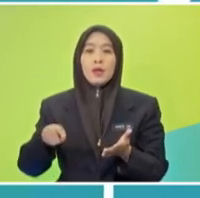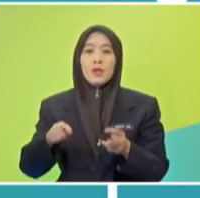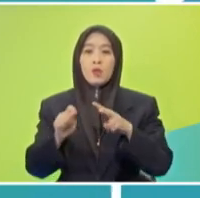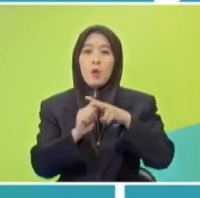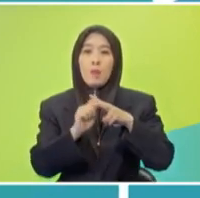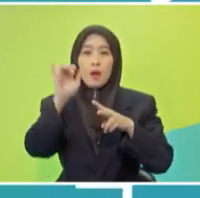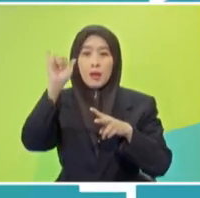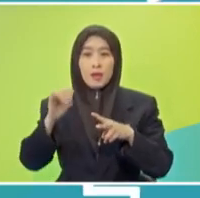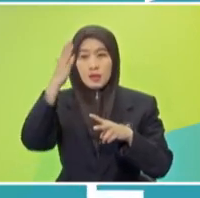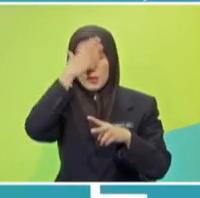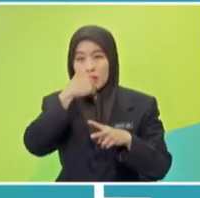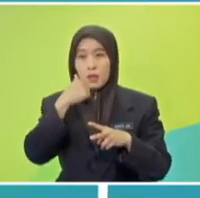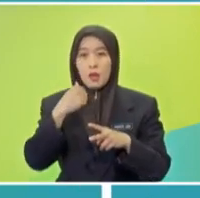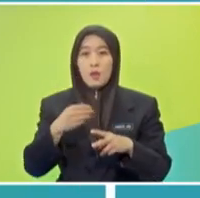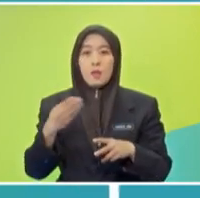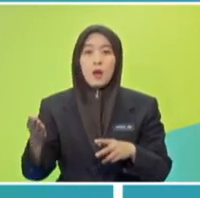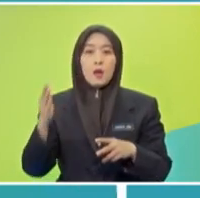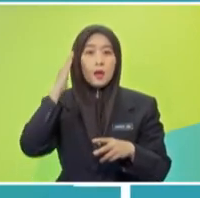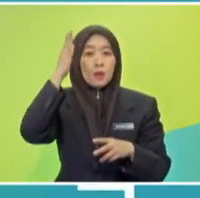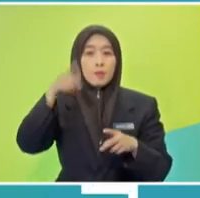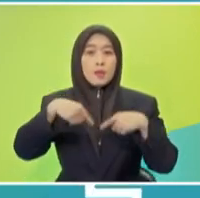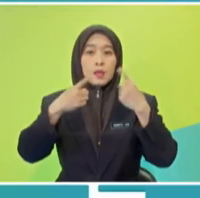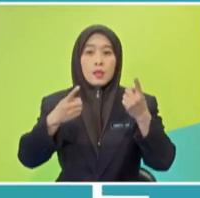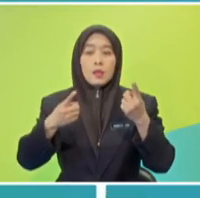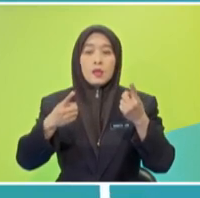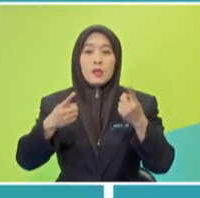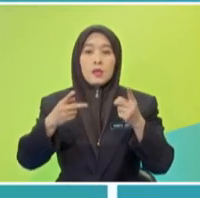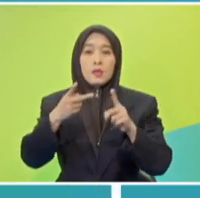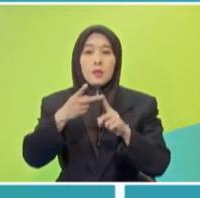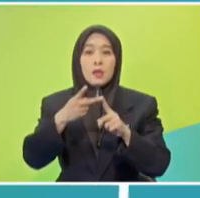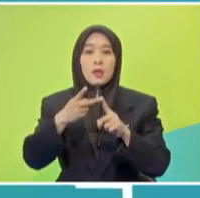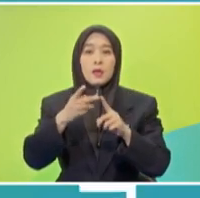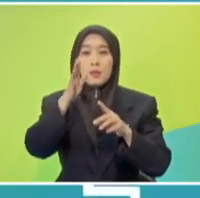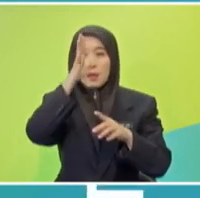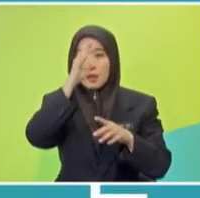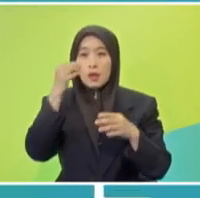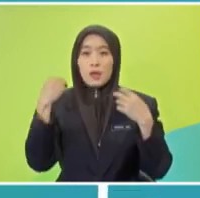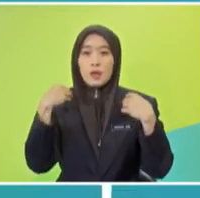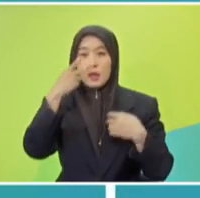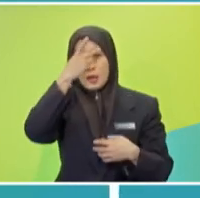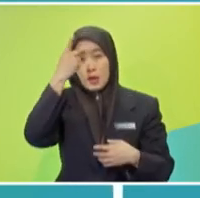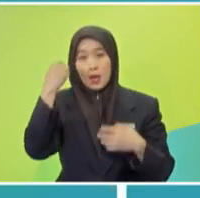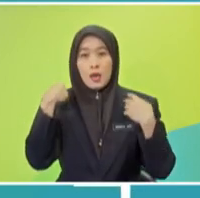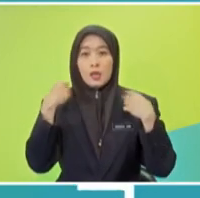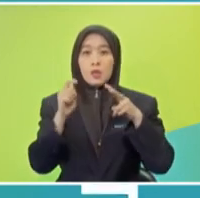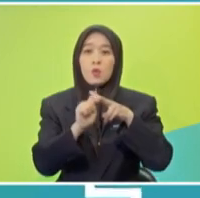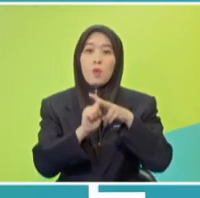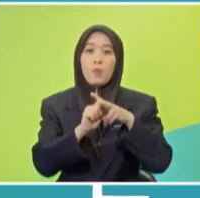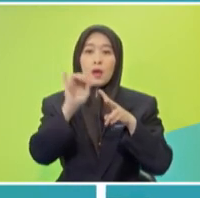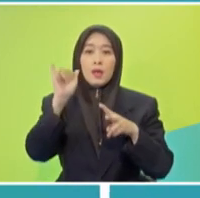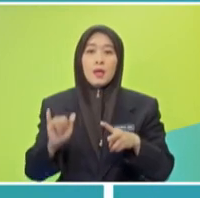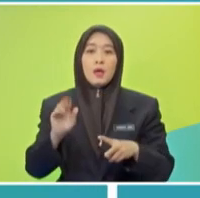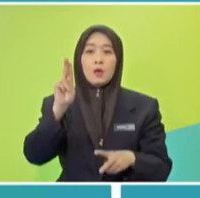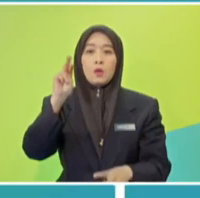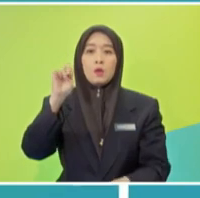menakar Kelana Gimanakah ada banyak terompah yang unik lagi panjang kayak dia tuh